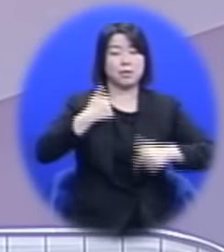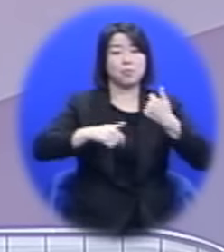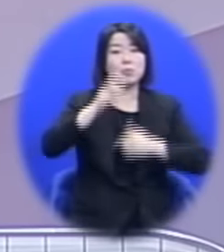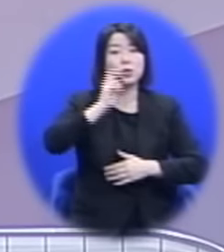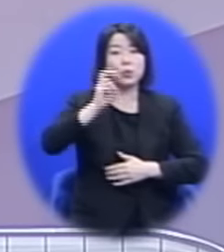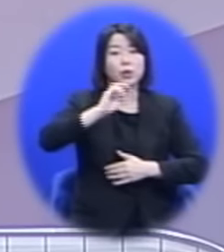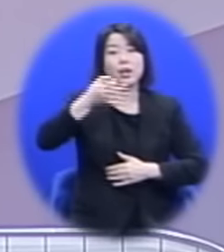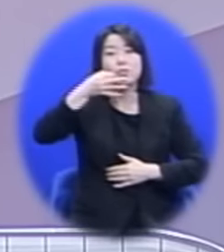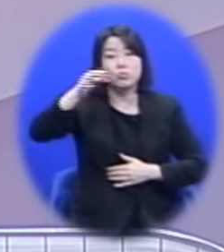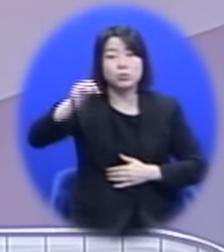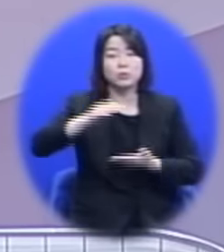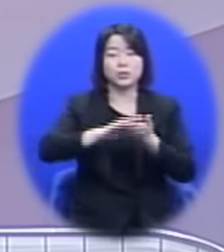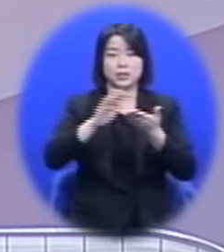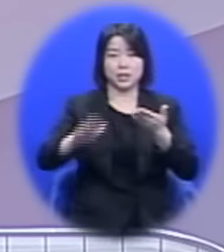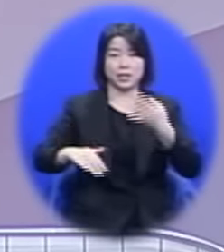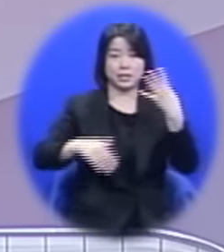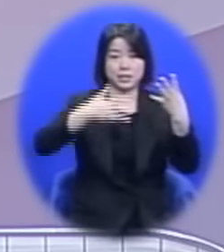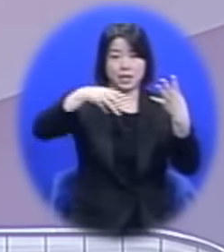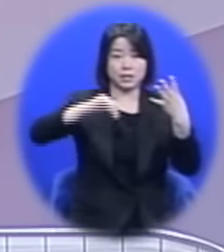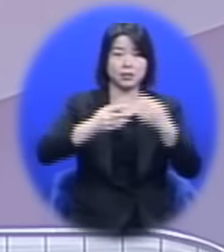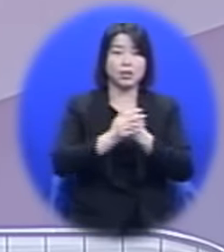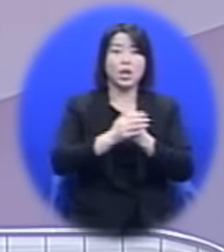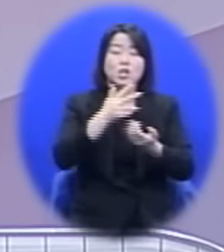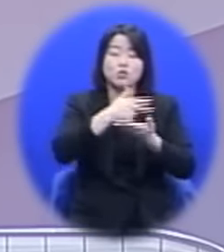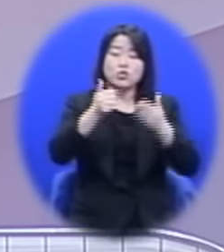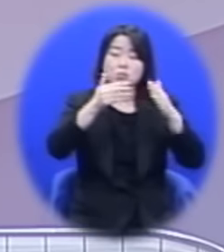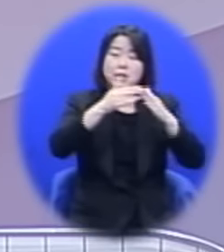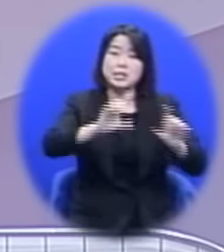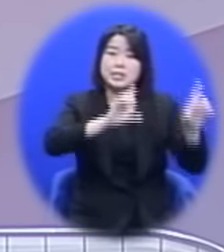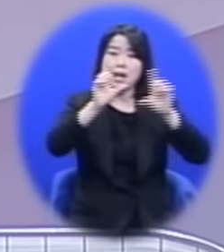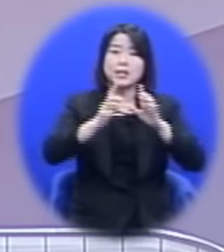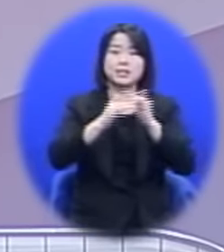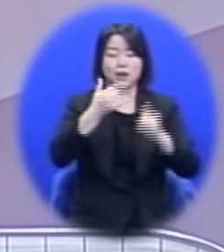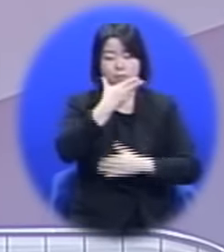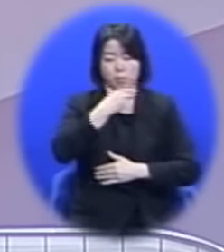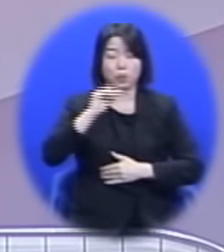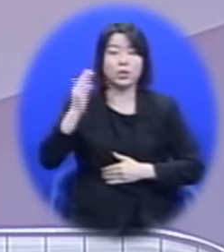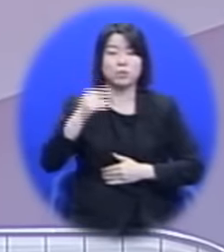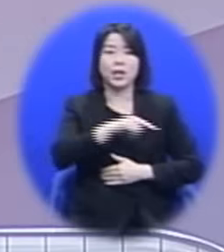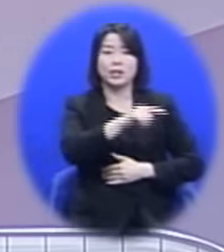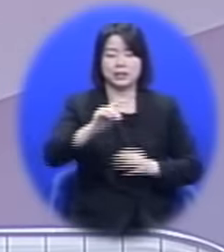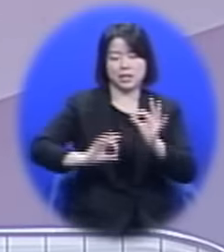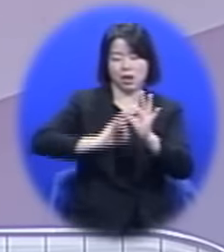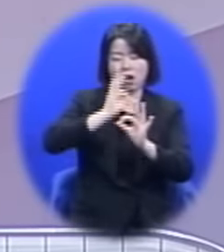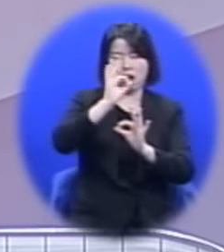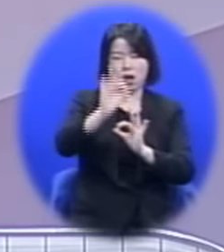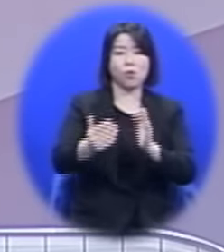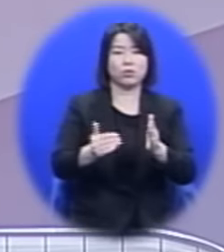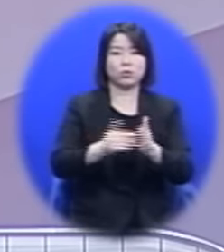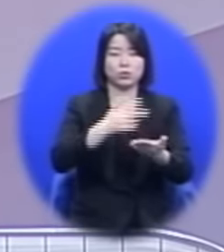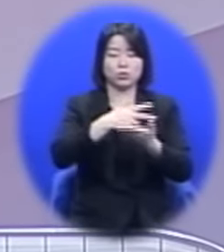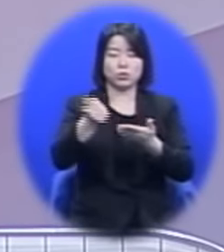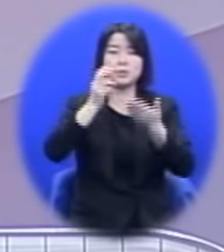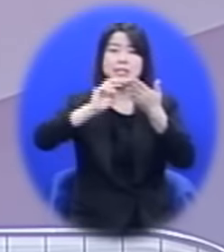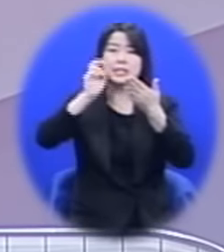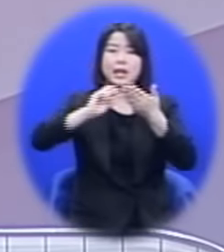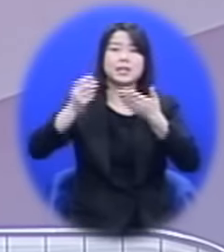부릅니다. 4절에 주님의 집에 사는 사람들은 복됩니다. 그들은 영원토록 주님을